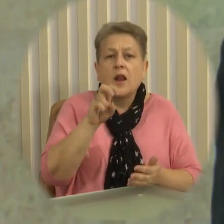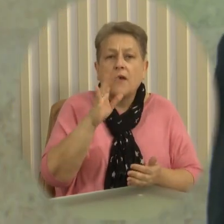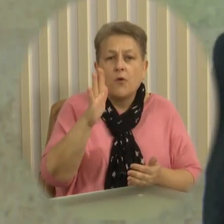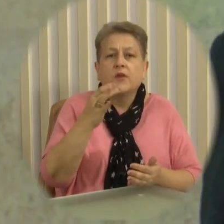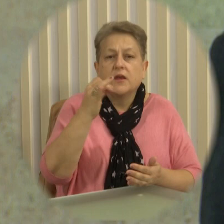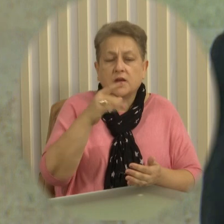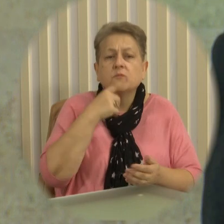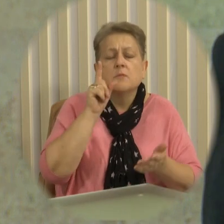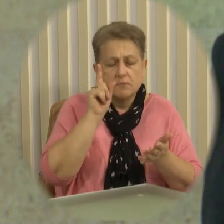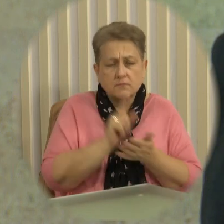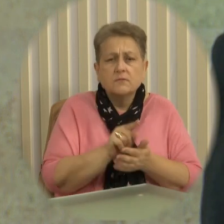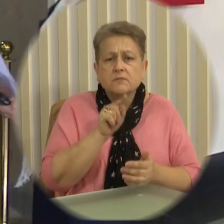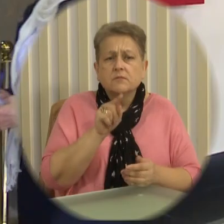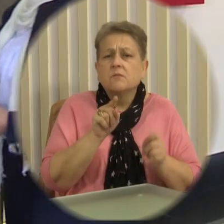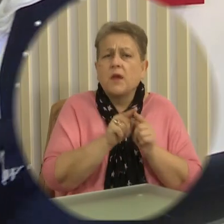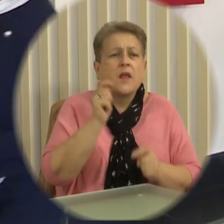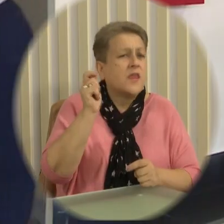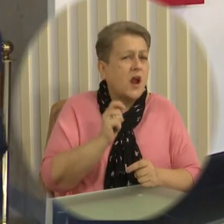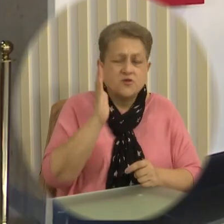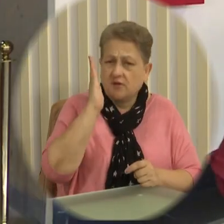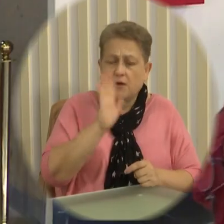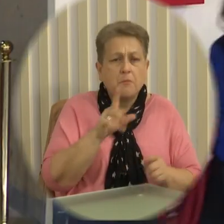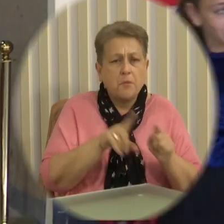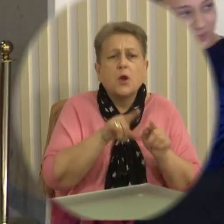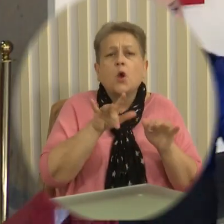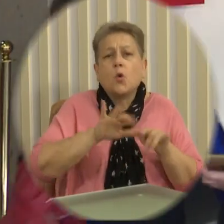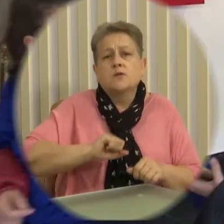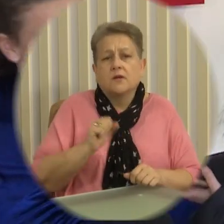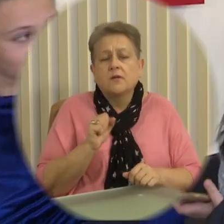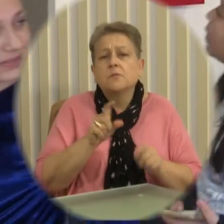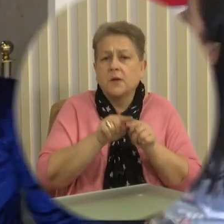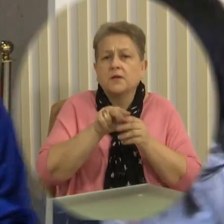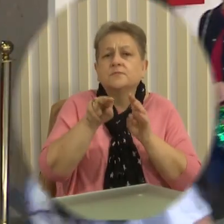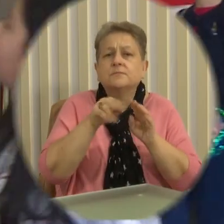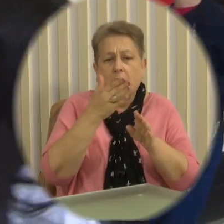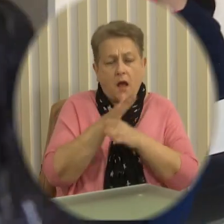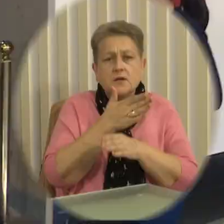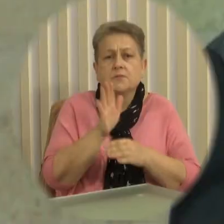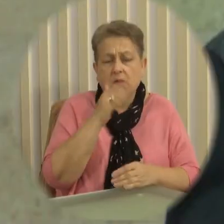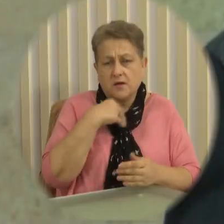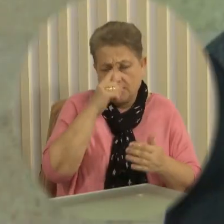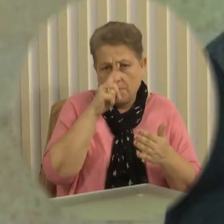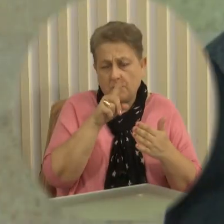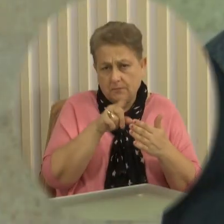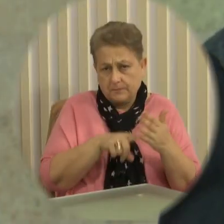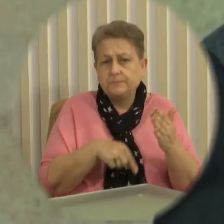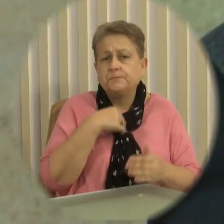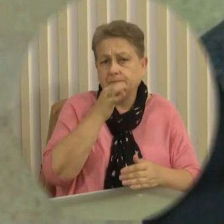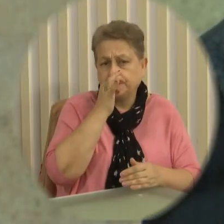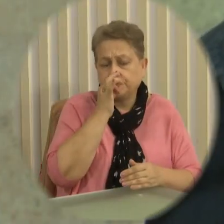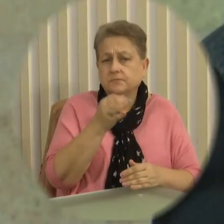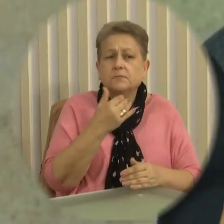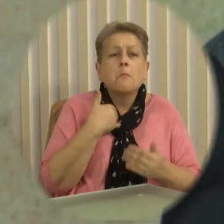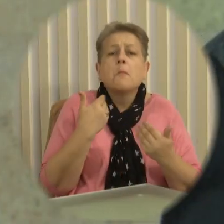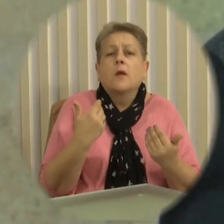Գիթյանը վստահ է, որ այս երեխաները, եթե նույնիսկ նկարիչ չդառնան, իրենց գործընկերներից միևնույնն է կտարբերվեն։ Ես համոզված եմ ասում,